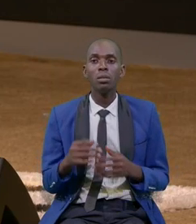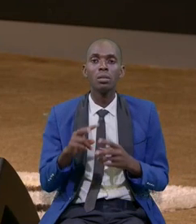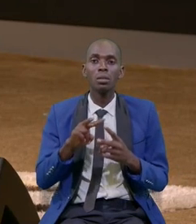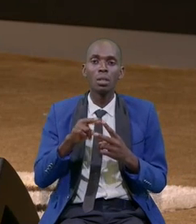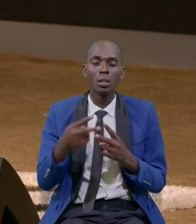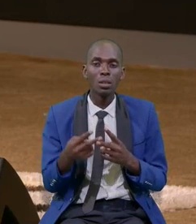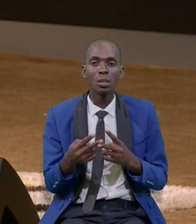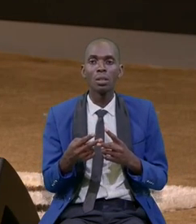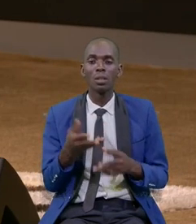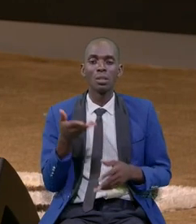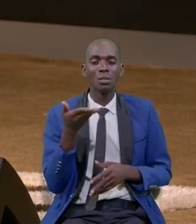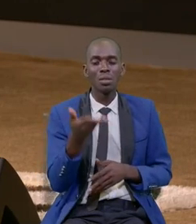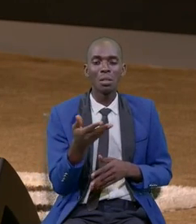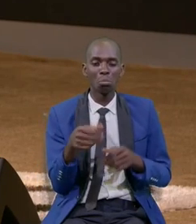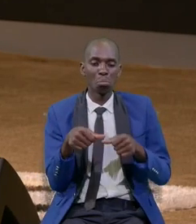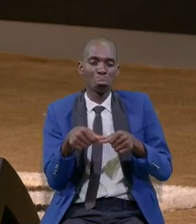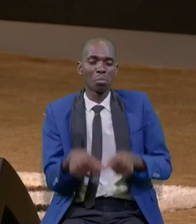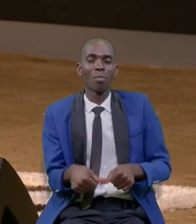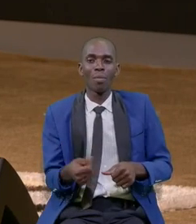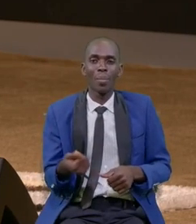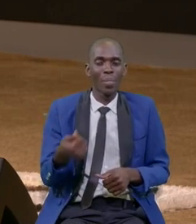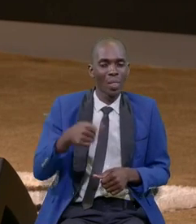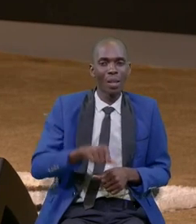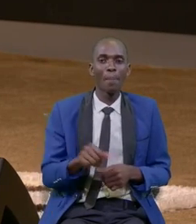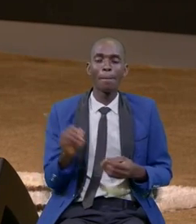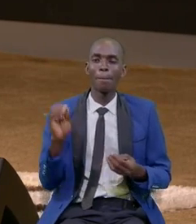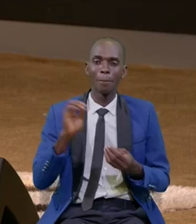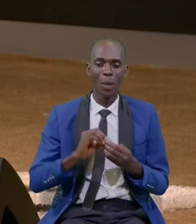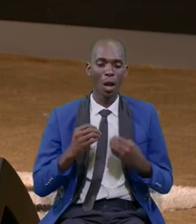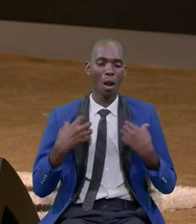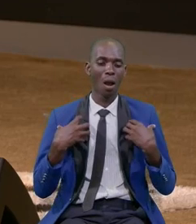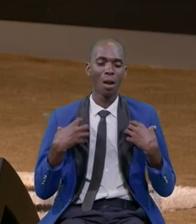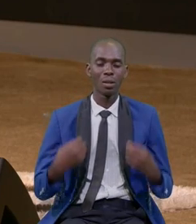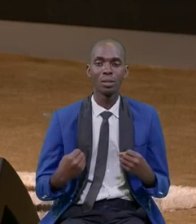Et tous nos esprits sont abattus à votre